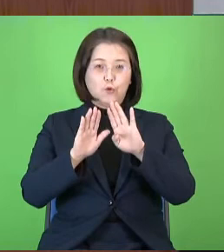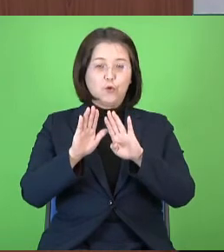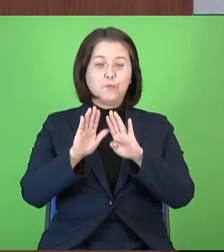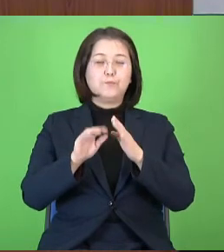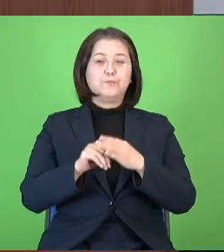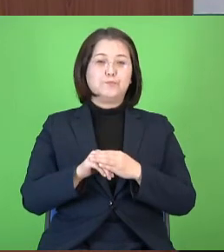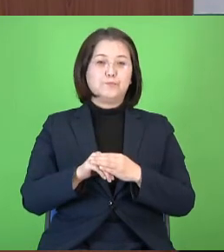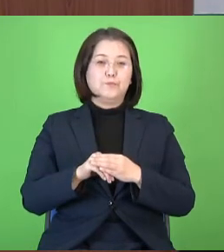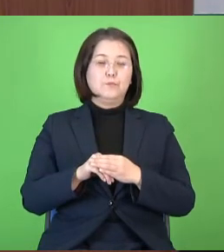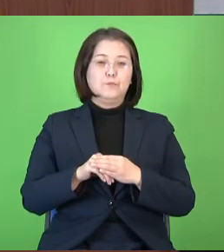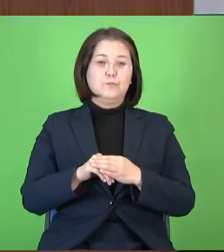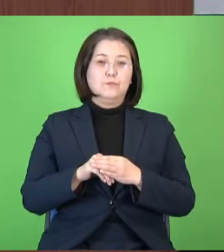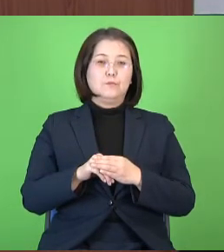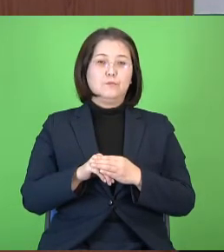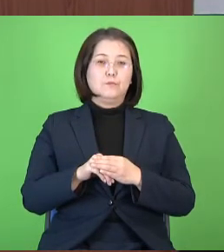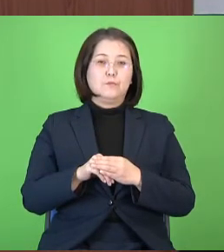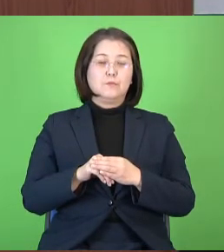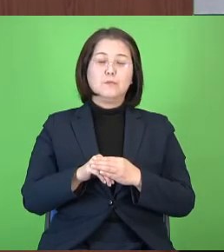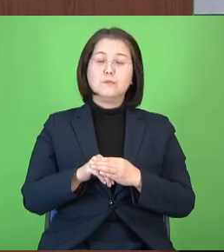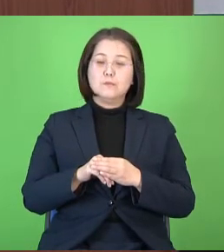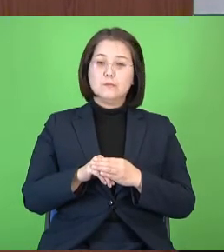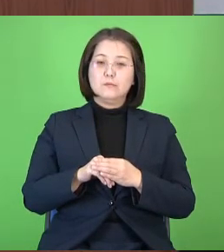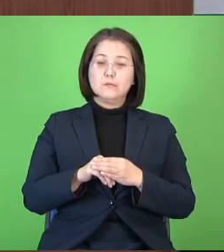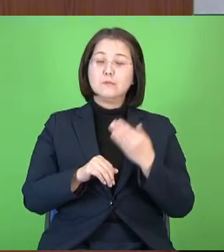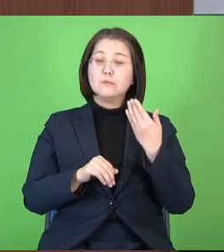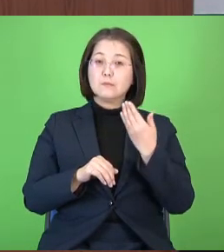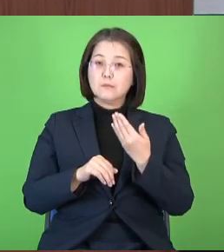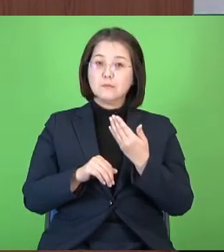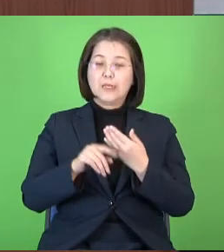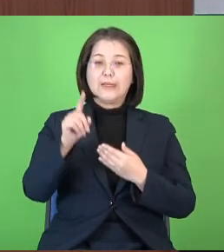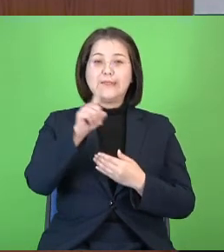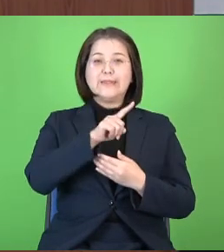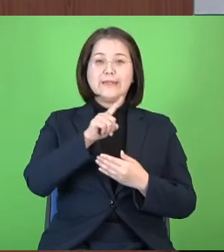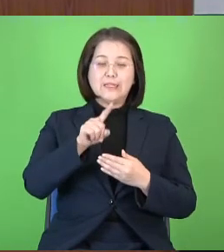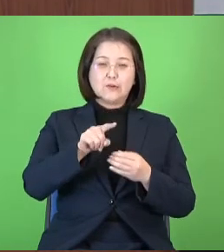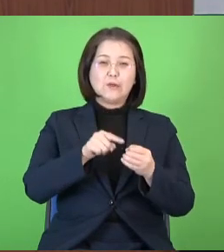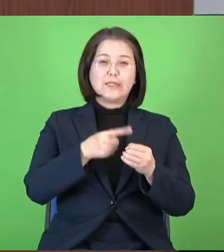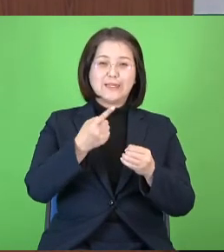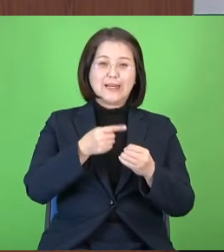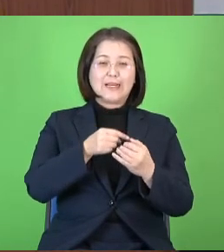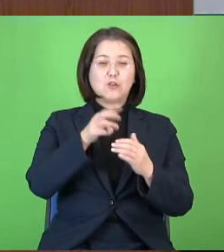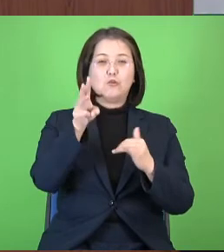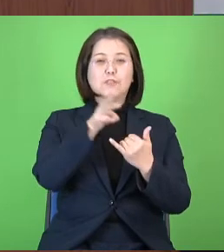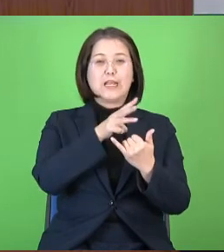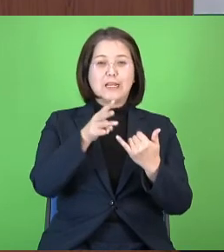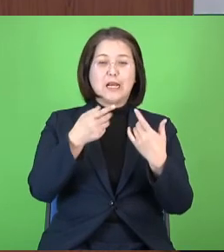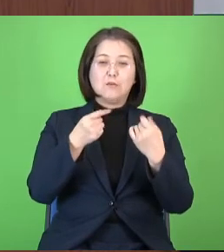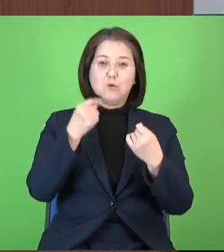あの1000匹としては県の災害対策本部が設置される